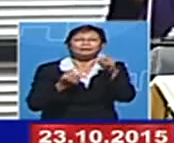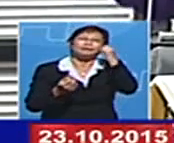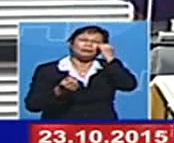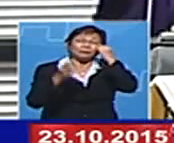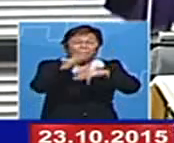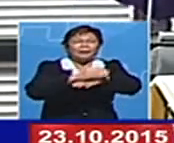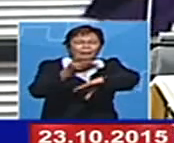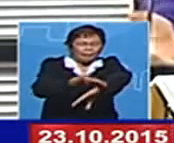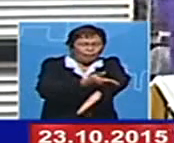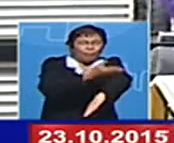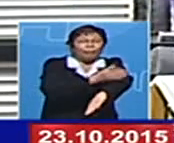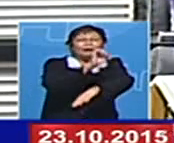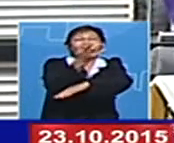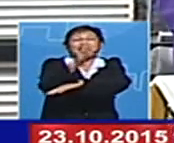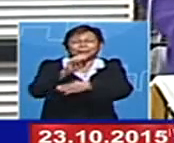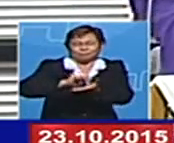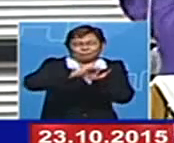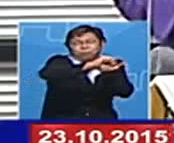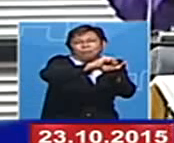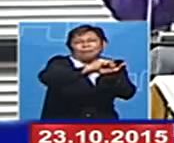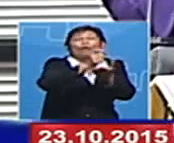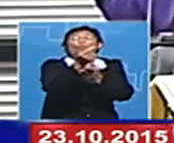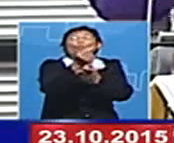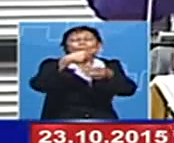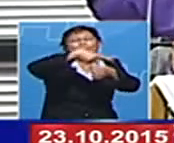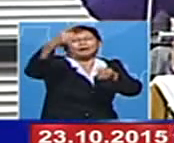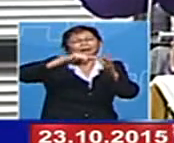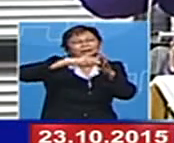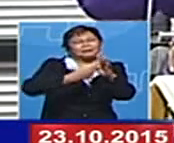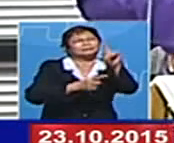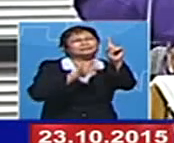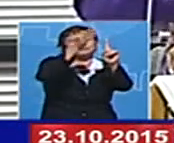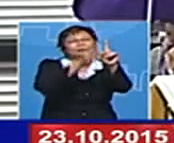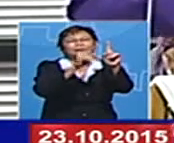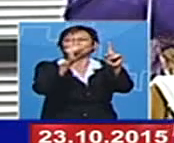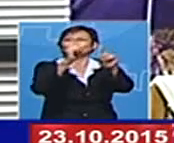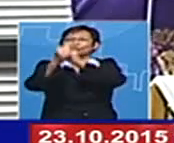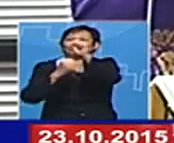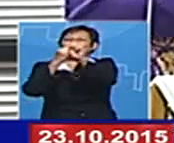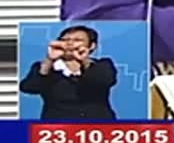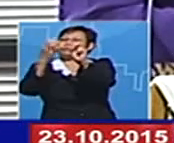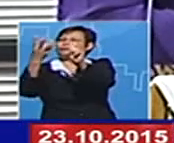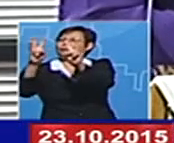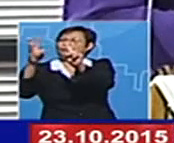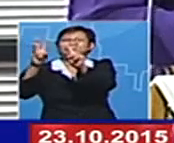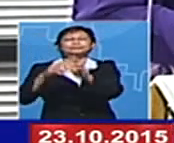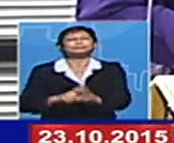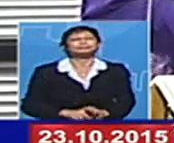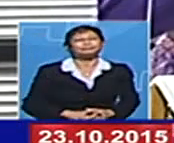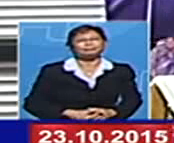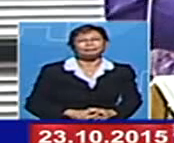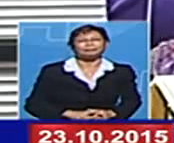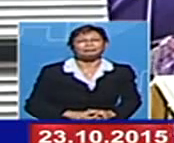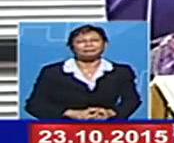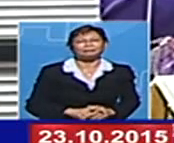menambah baik skim subsidi harga padi mulai 1 Januari 2016